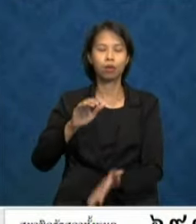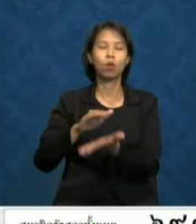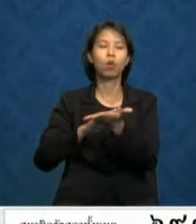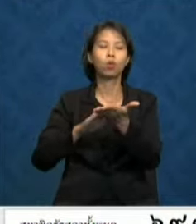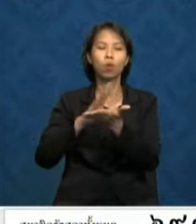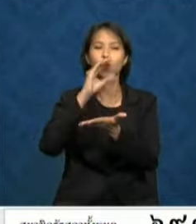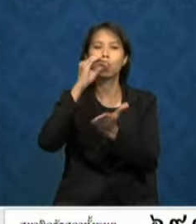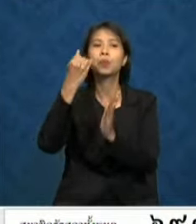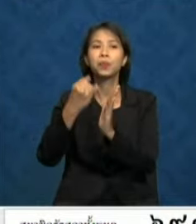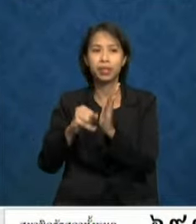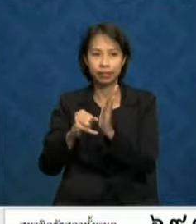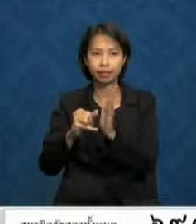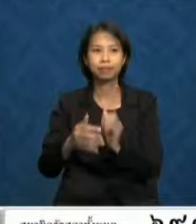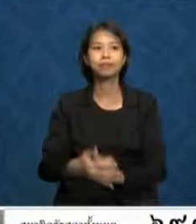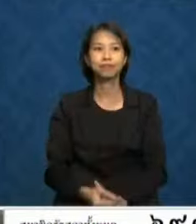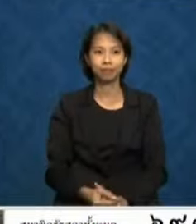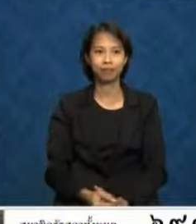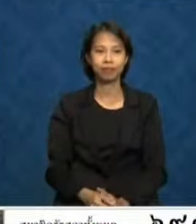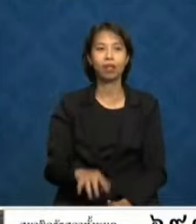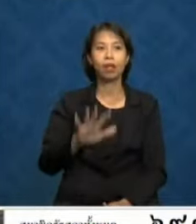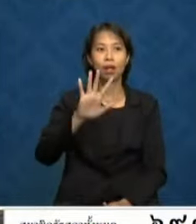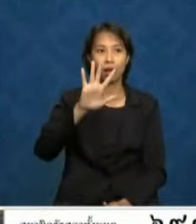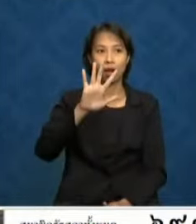ประทานโทษนะ